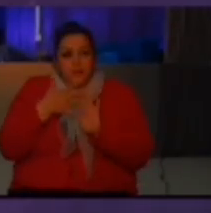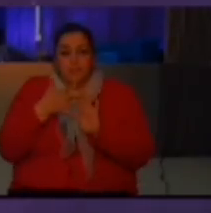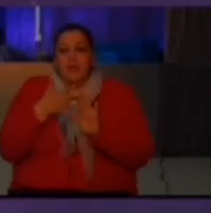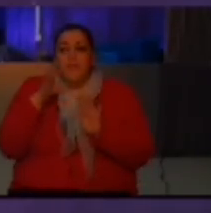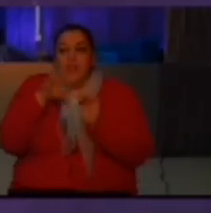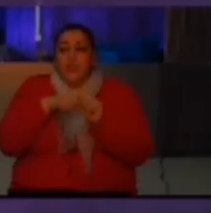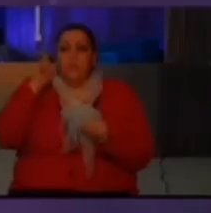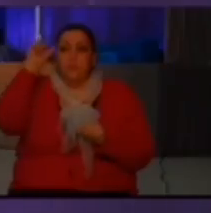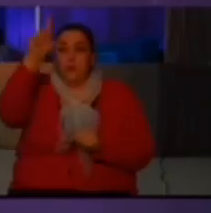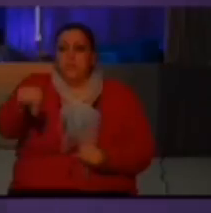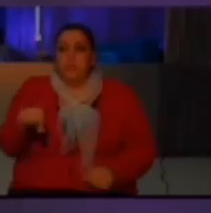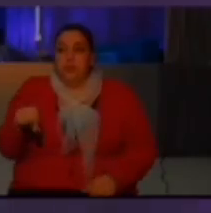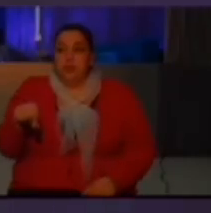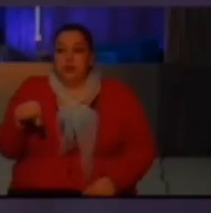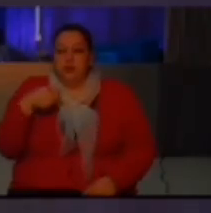չգիտենք,